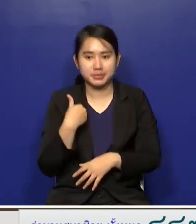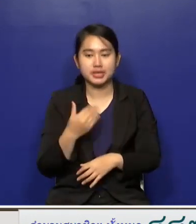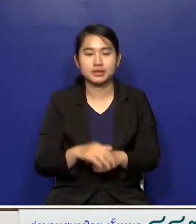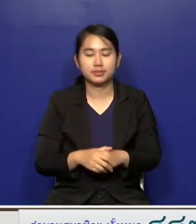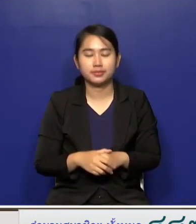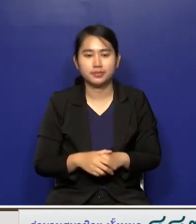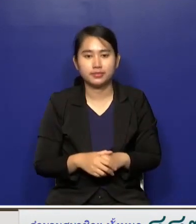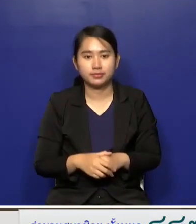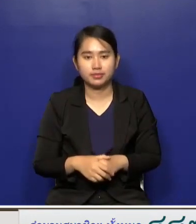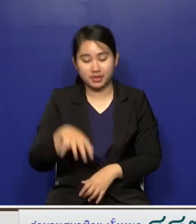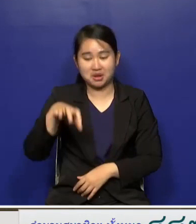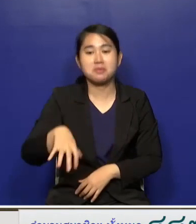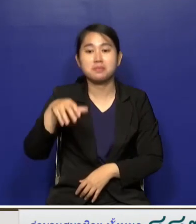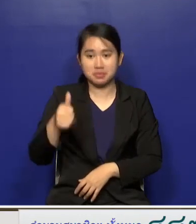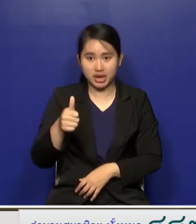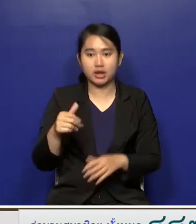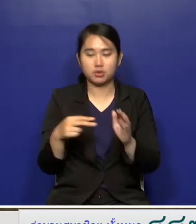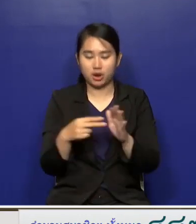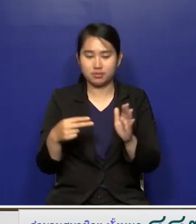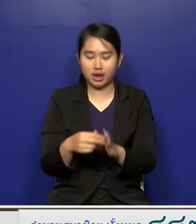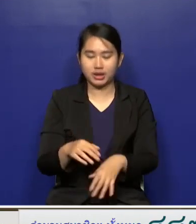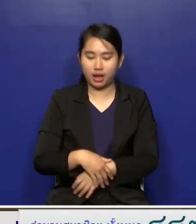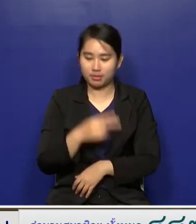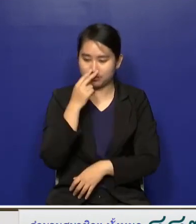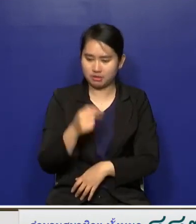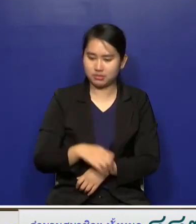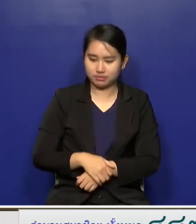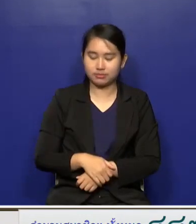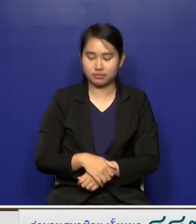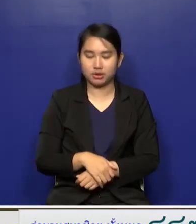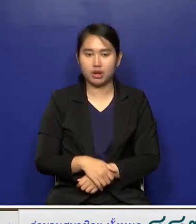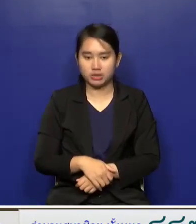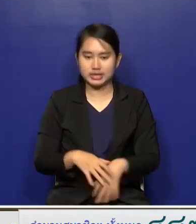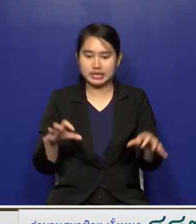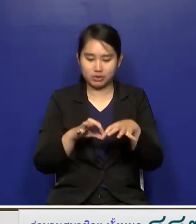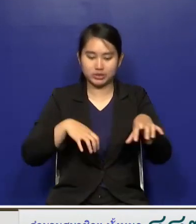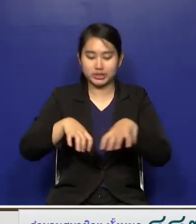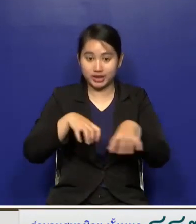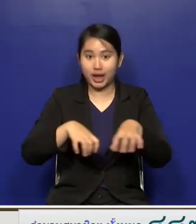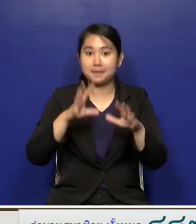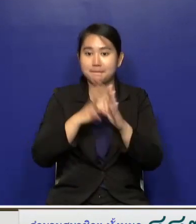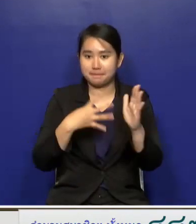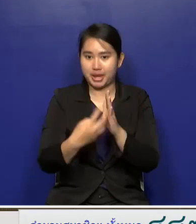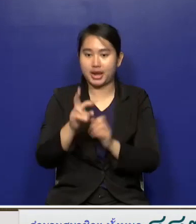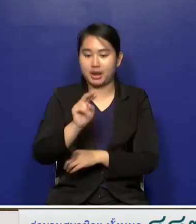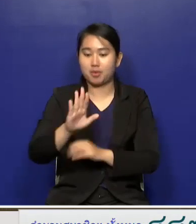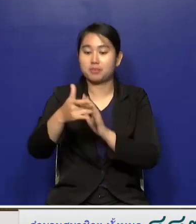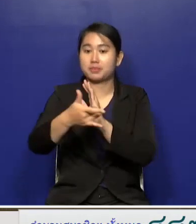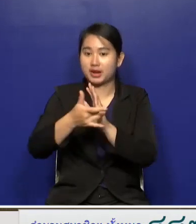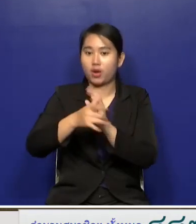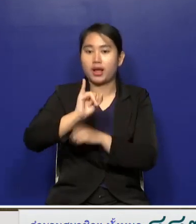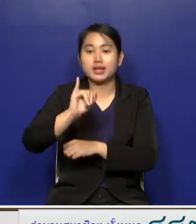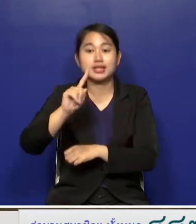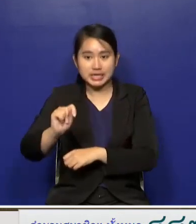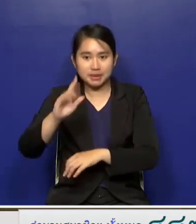นแล้วเรามีเมืองที่มีลักษณะที่จะต้องทำให้การจัดการเมืองเนี่ยต้องใช้ระบบไอทีที่มี